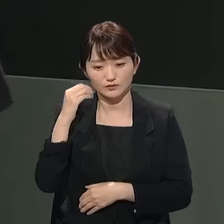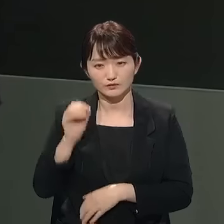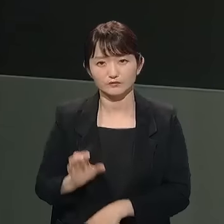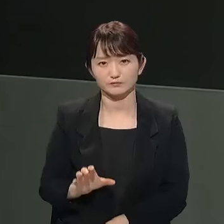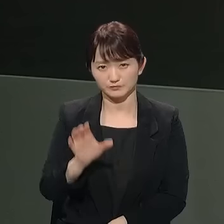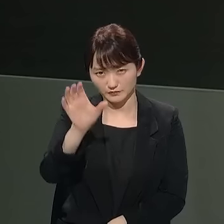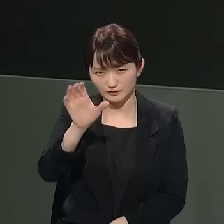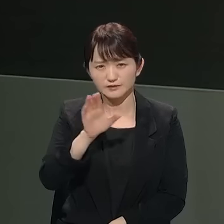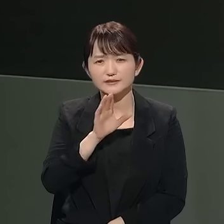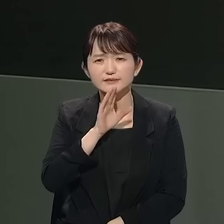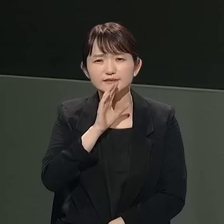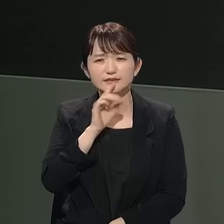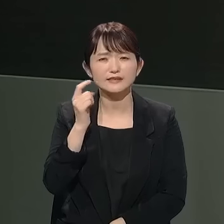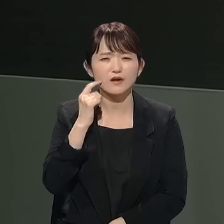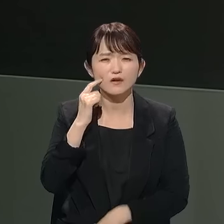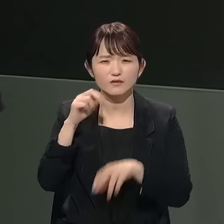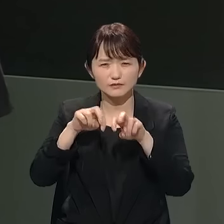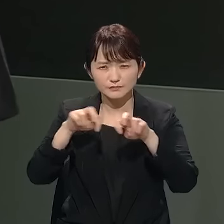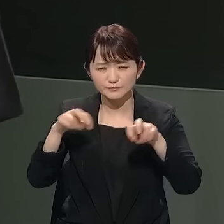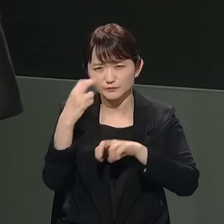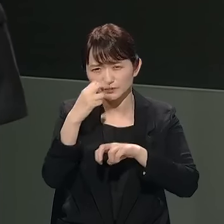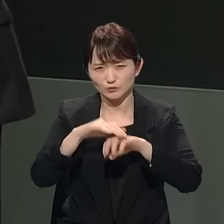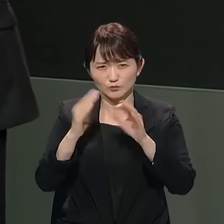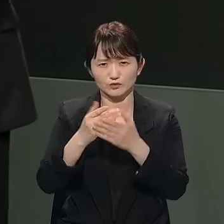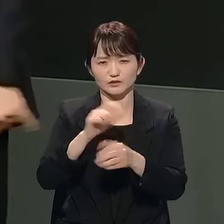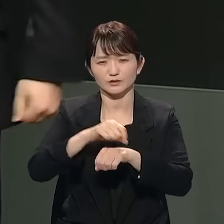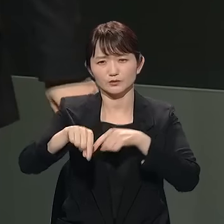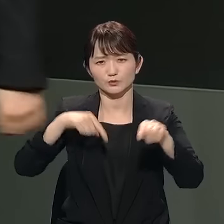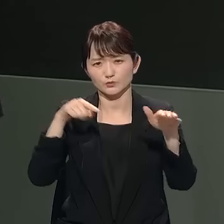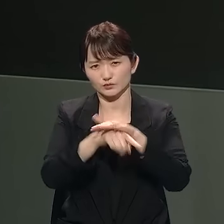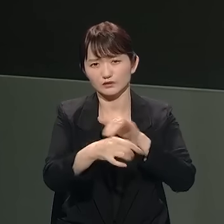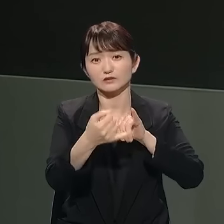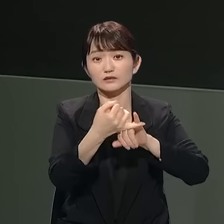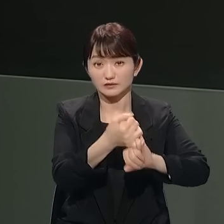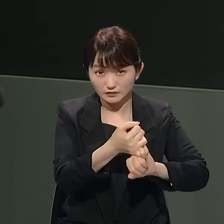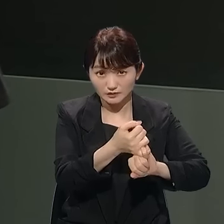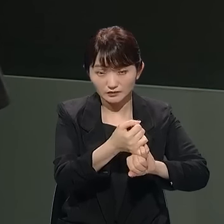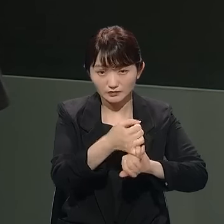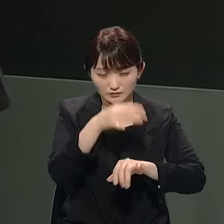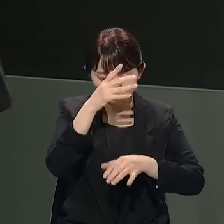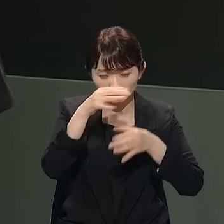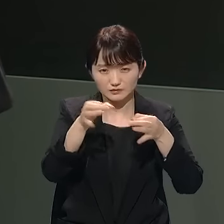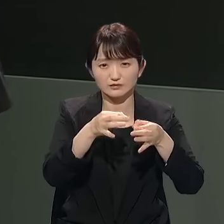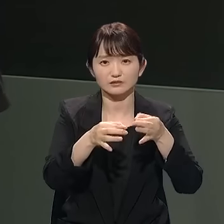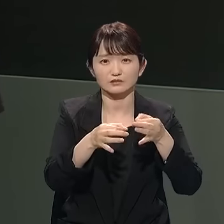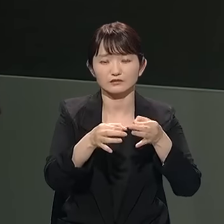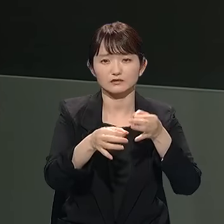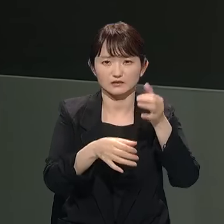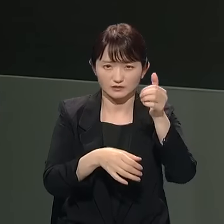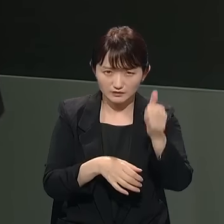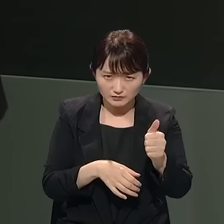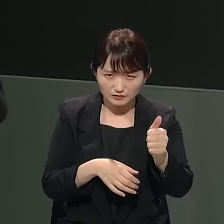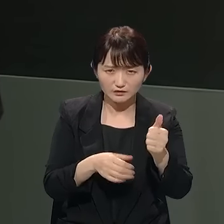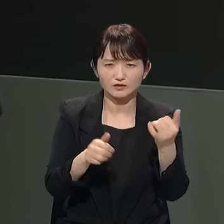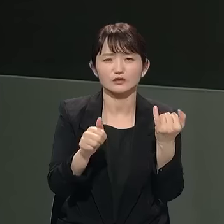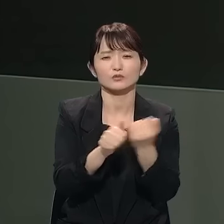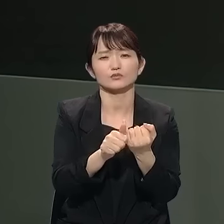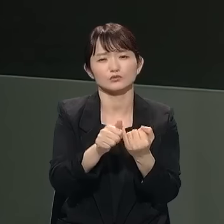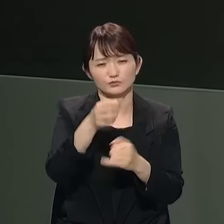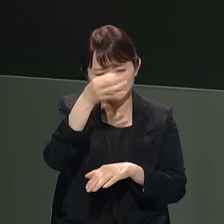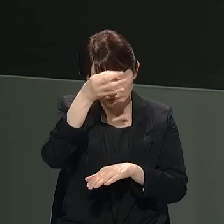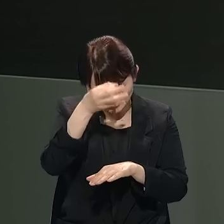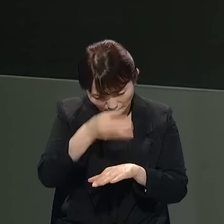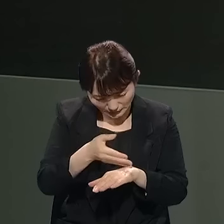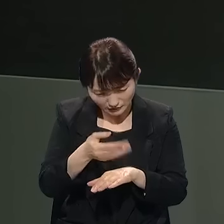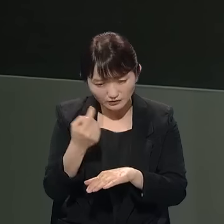철저한 진상규명 및 그에 따른 모든 행정조치 약속했고요. 치킨집 사장님 부부에게도 사과했습니다. 하지만